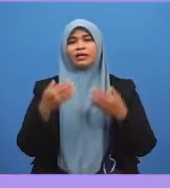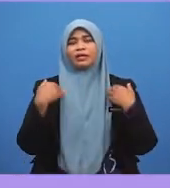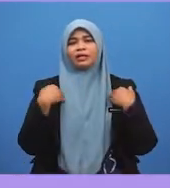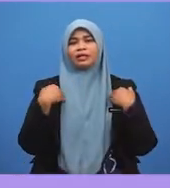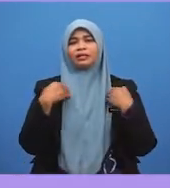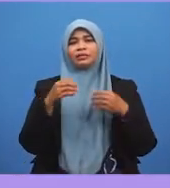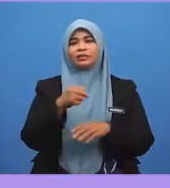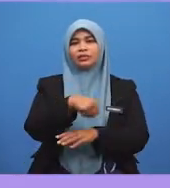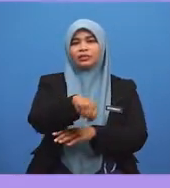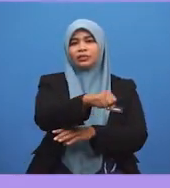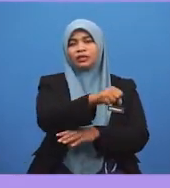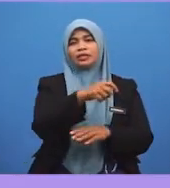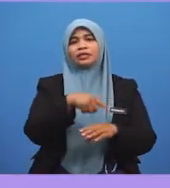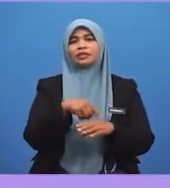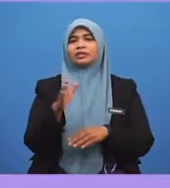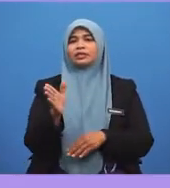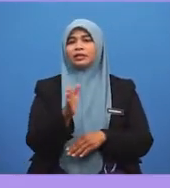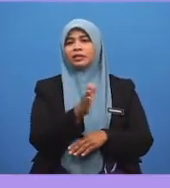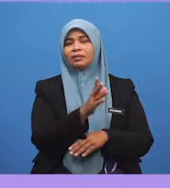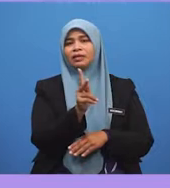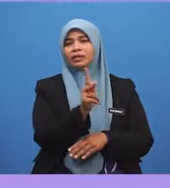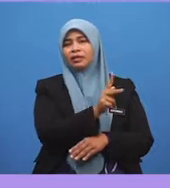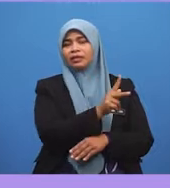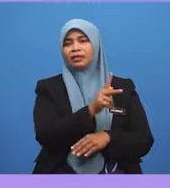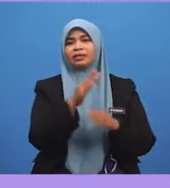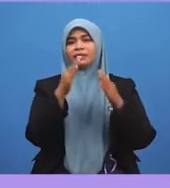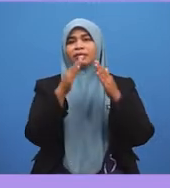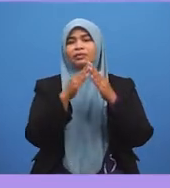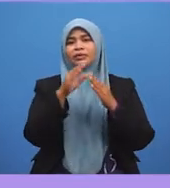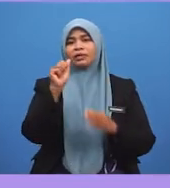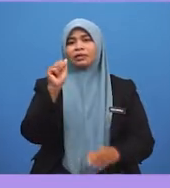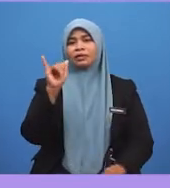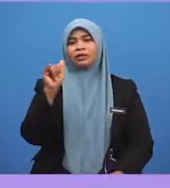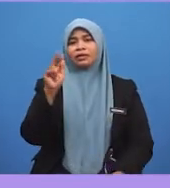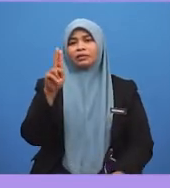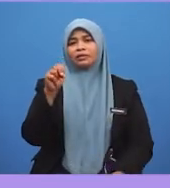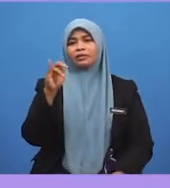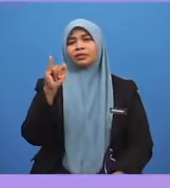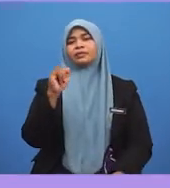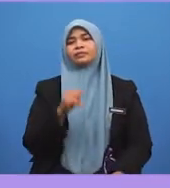Terdapat sebatang sungai di sebelah kiri rumah Ayuni.